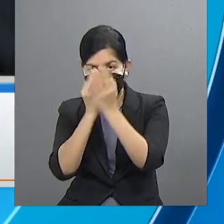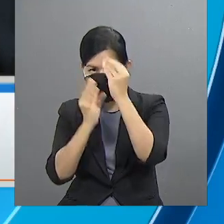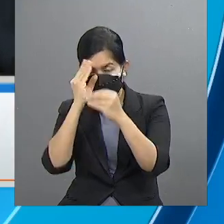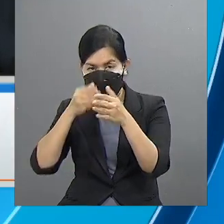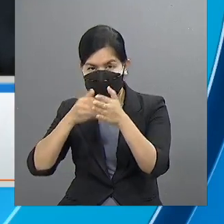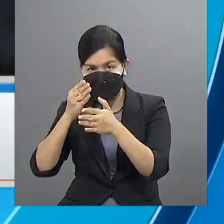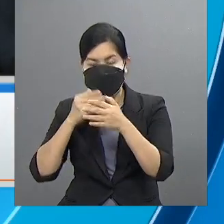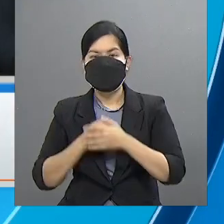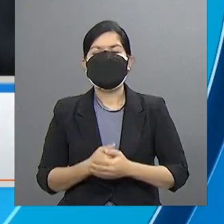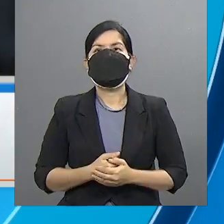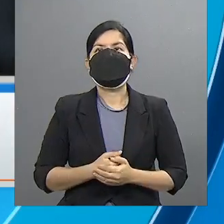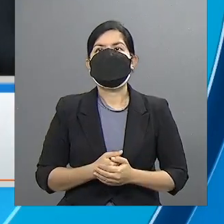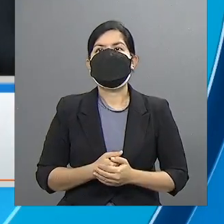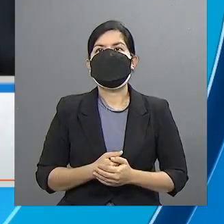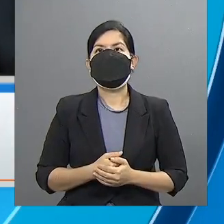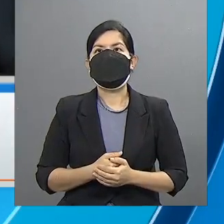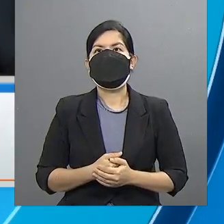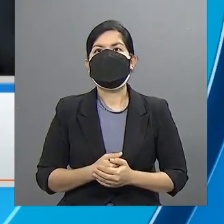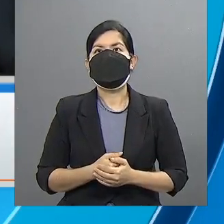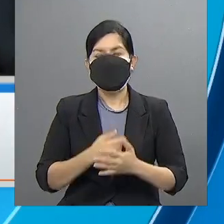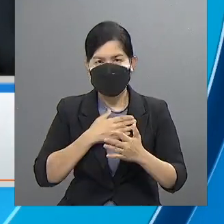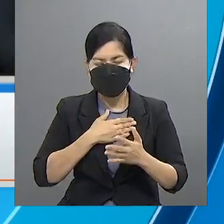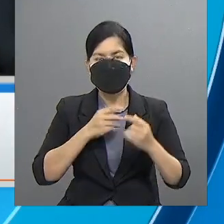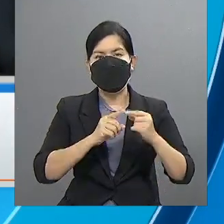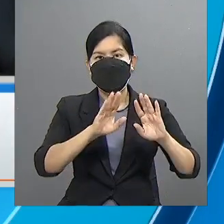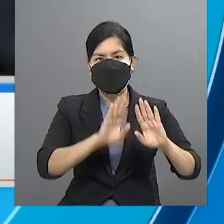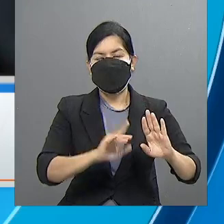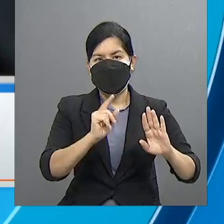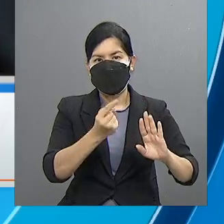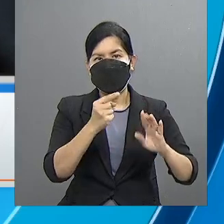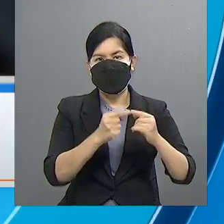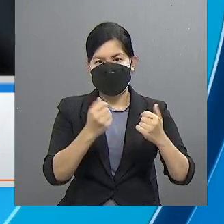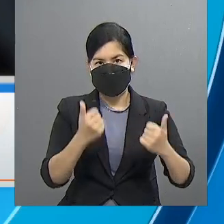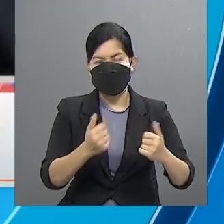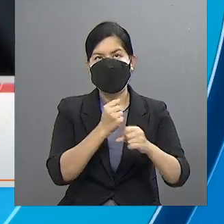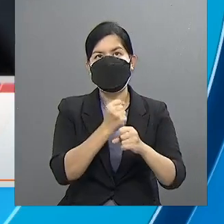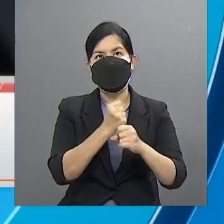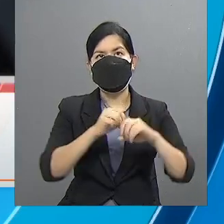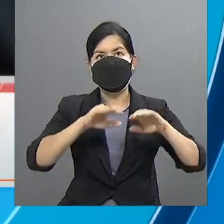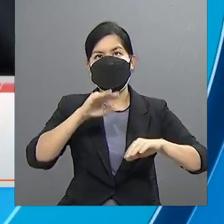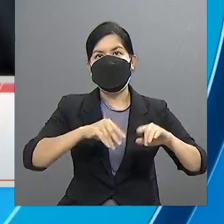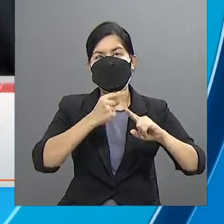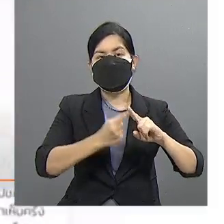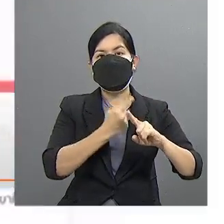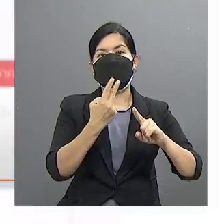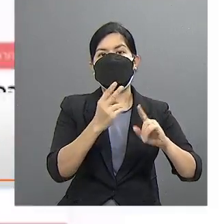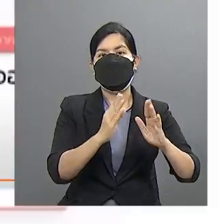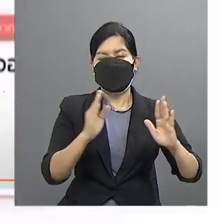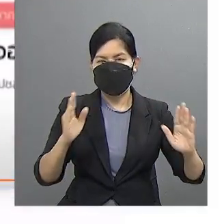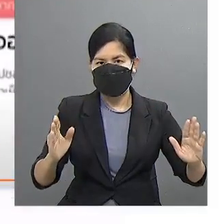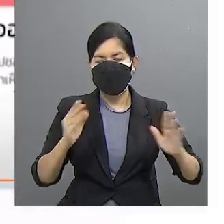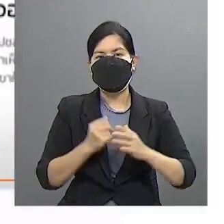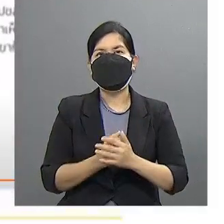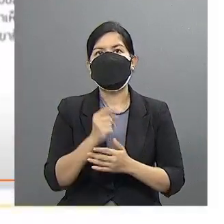เราเพิ่งเป็นแพลตฟอร์มที่น้องใหม่มาครับผมทำมายังไม่ถึง2เดือนเลยครับแล้วก็ตอนนี้เป็นเบต้าครับก็คือให้ทดลองใช้